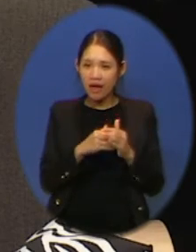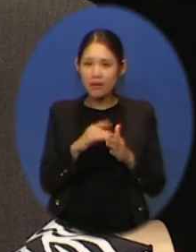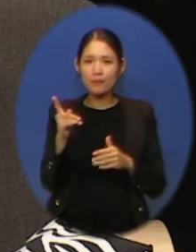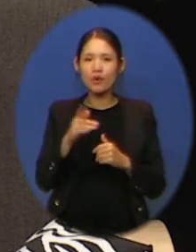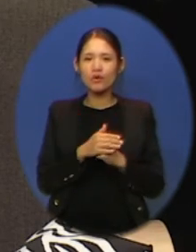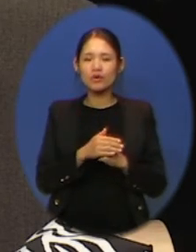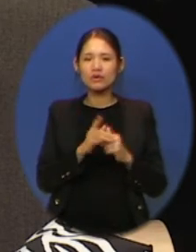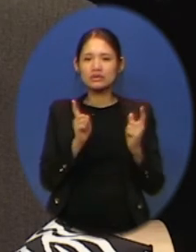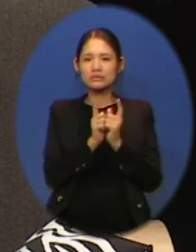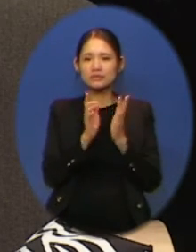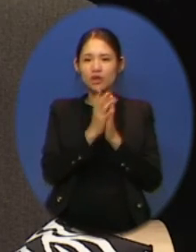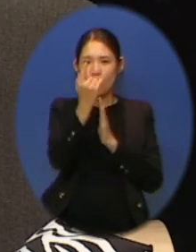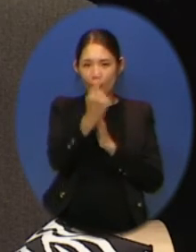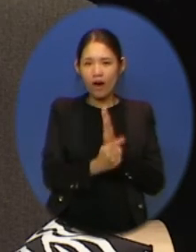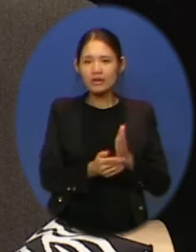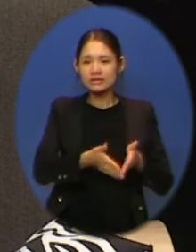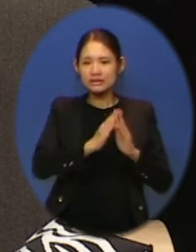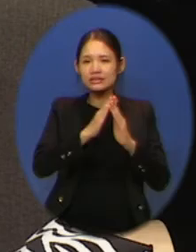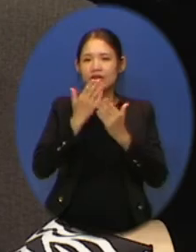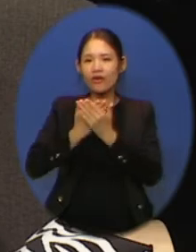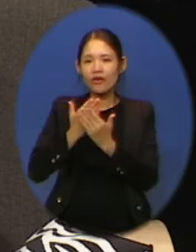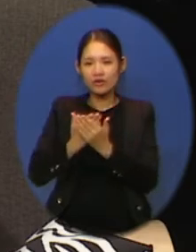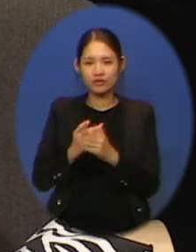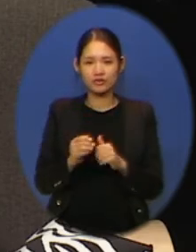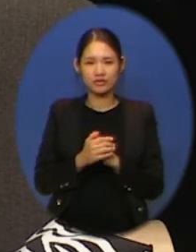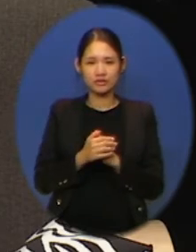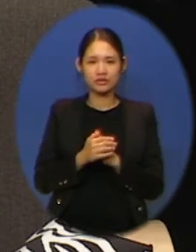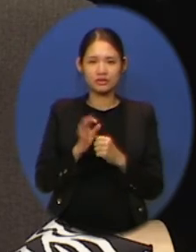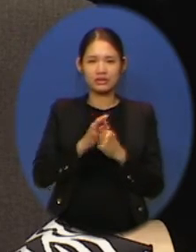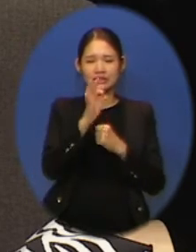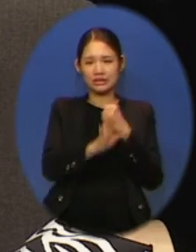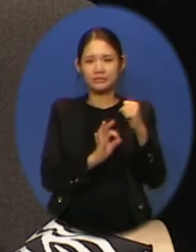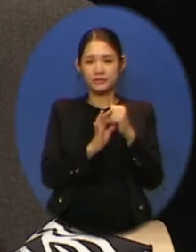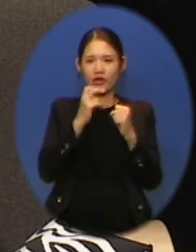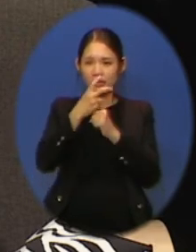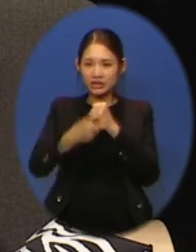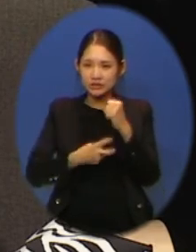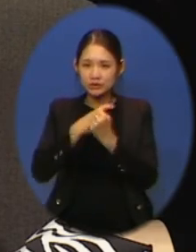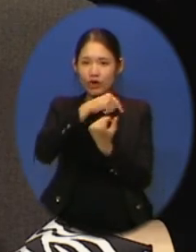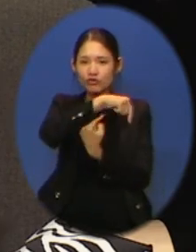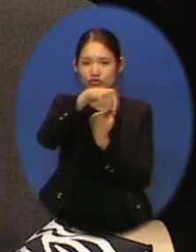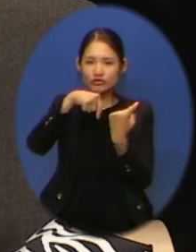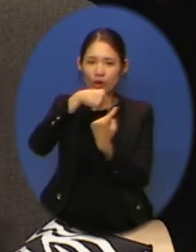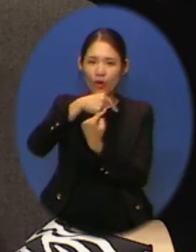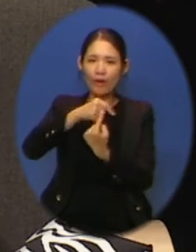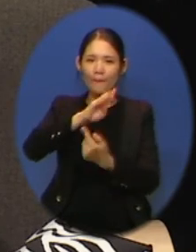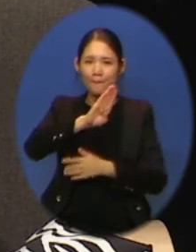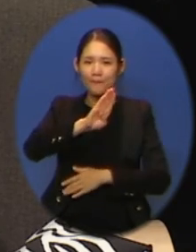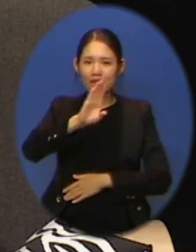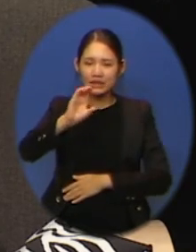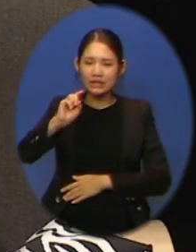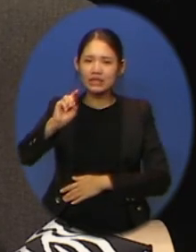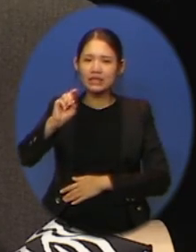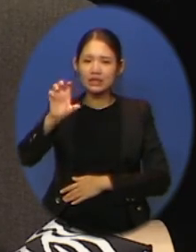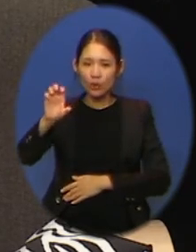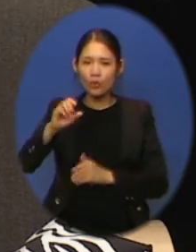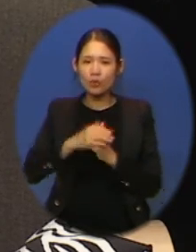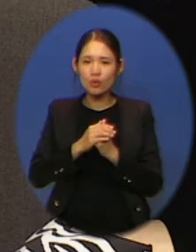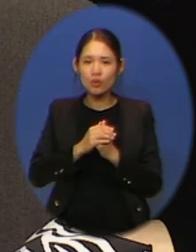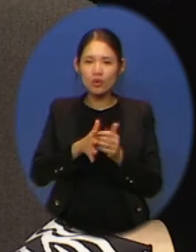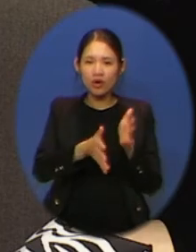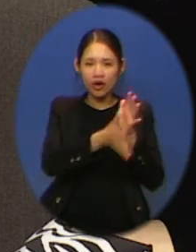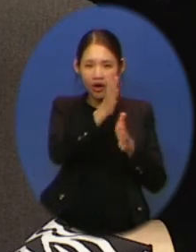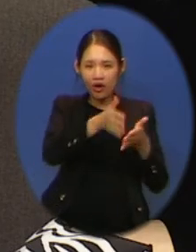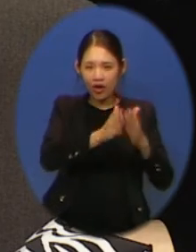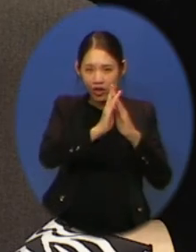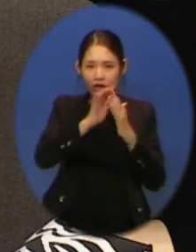뭐냐면 와서 져달라. 그리고 10년 운영하고 나중에 BOT는 Build, Operate, 그 다음에